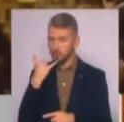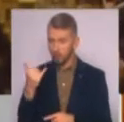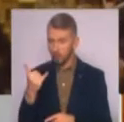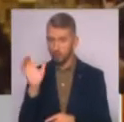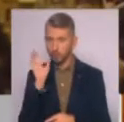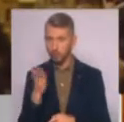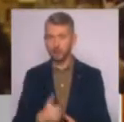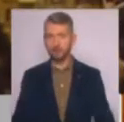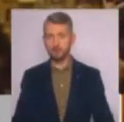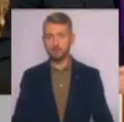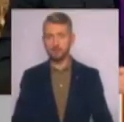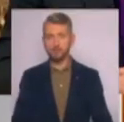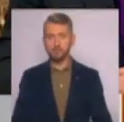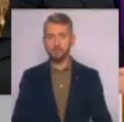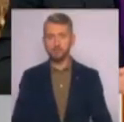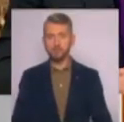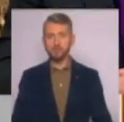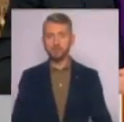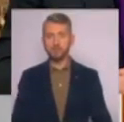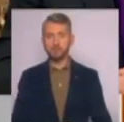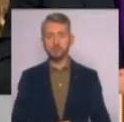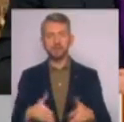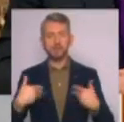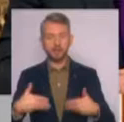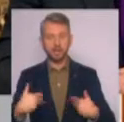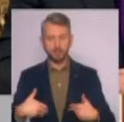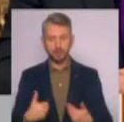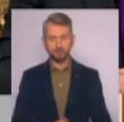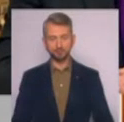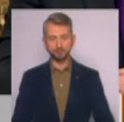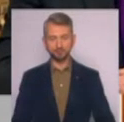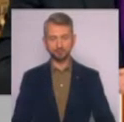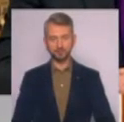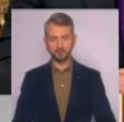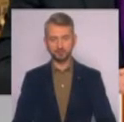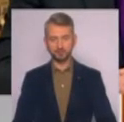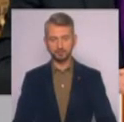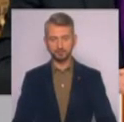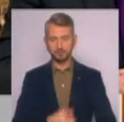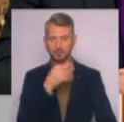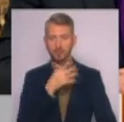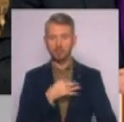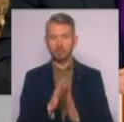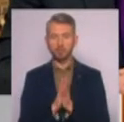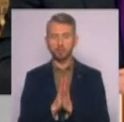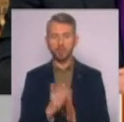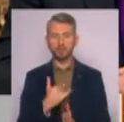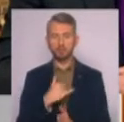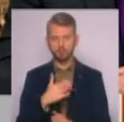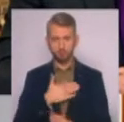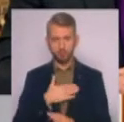слухаємо. Будь ласка, ви в ефірі. Здравствуйте. Добрий. Скажіть, будь ласка, у мене в